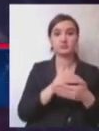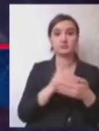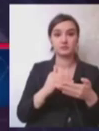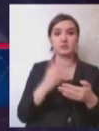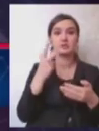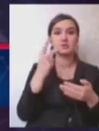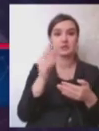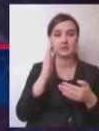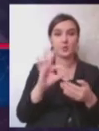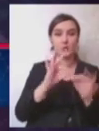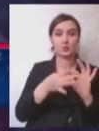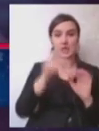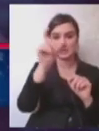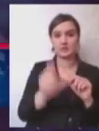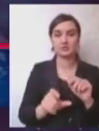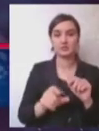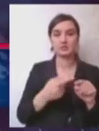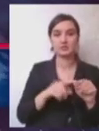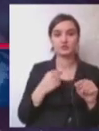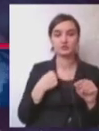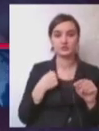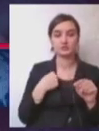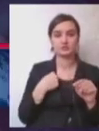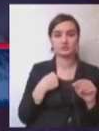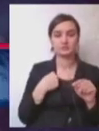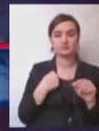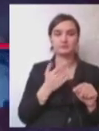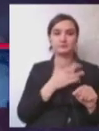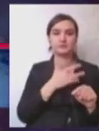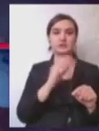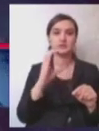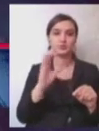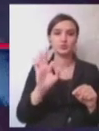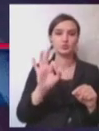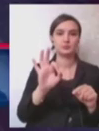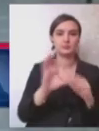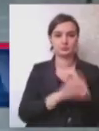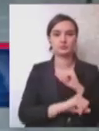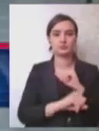მოხდება კონკრეტულად ჩვენს ვაქცინაზე დაახლოებით სექტემბერ-ოქტომბრის ბოლოს.